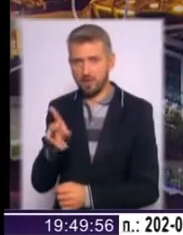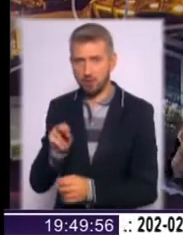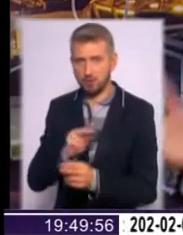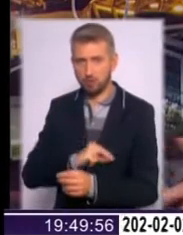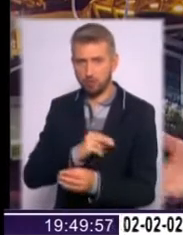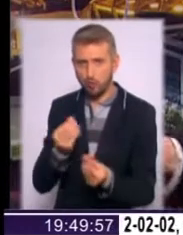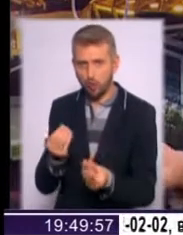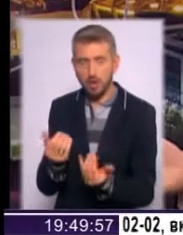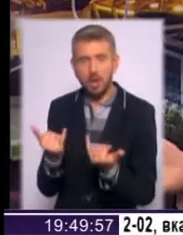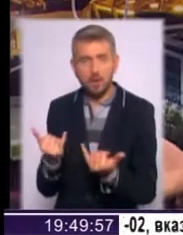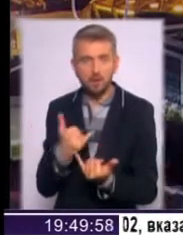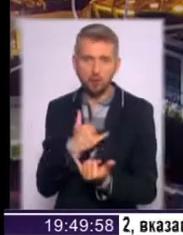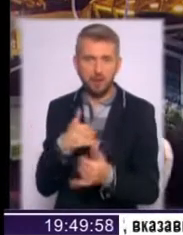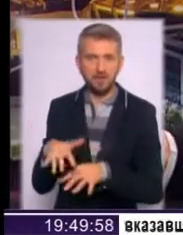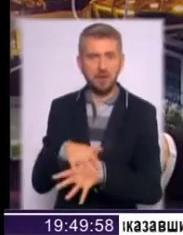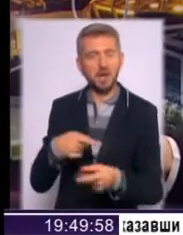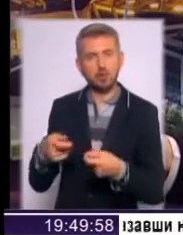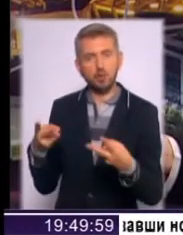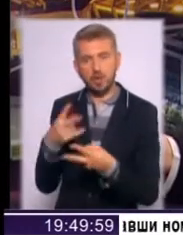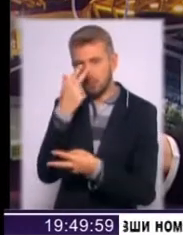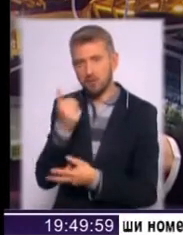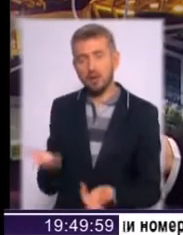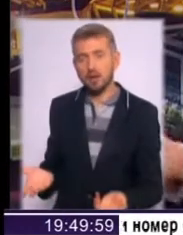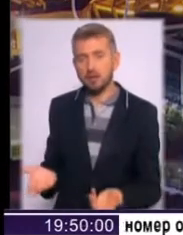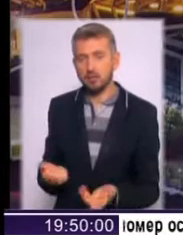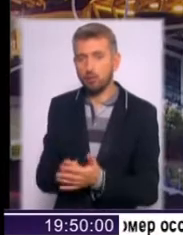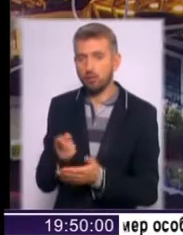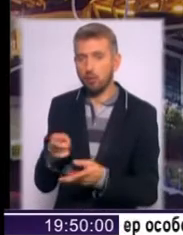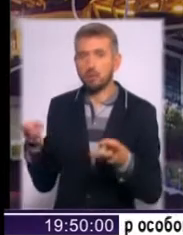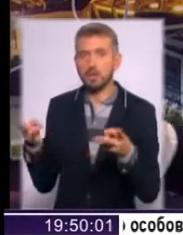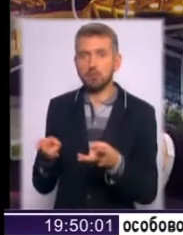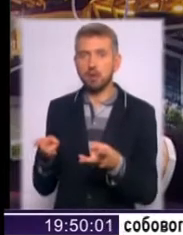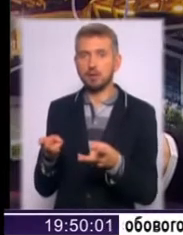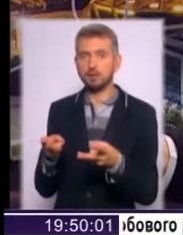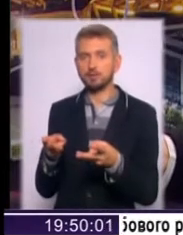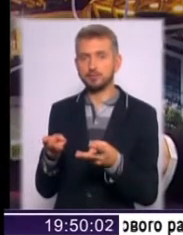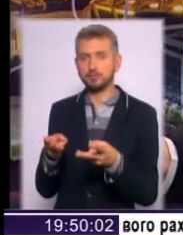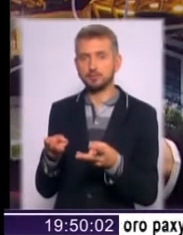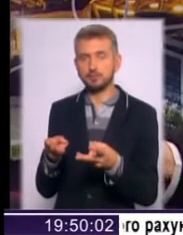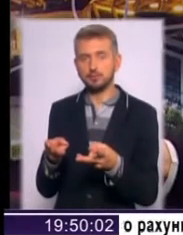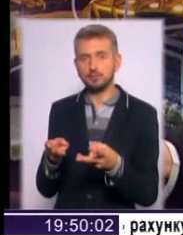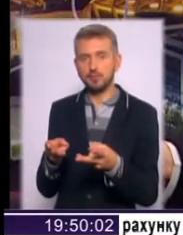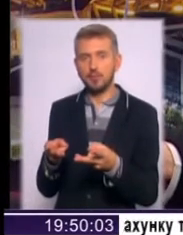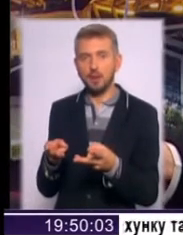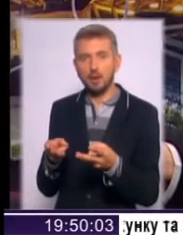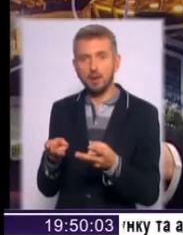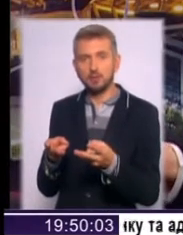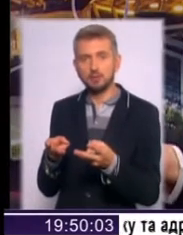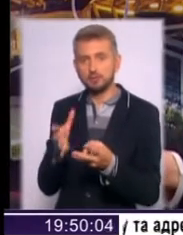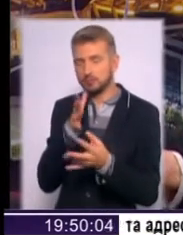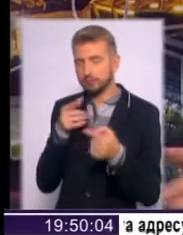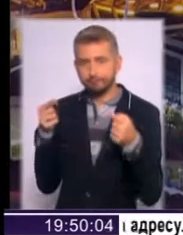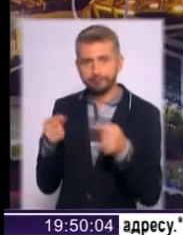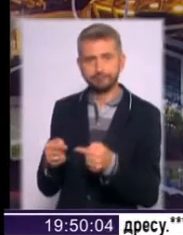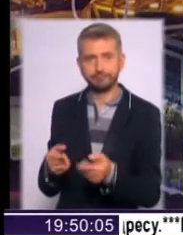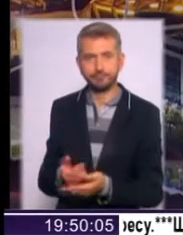А тепер, ну, в нас ринок, ну, треба призвичаїтися до цього, треба йти в ногу, як кажуть, з